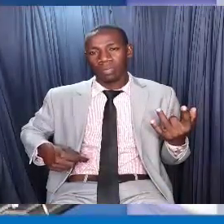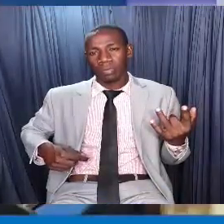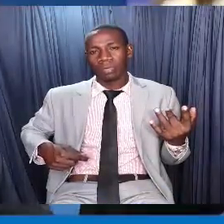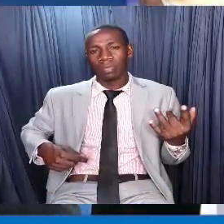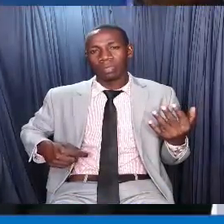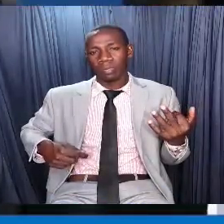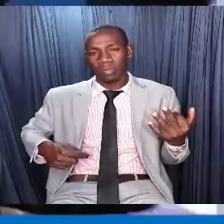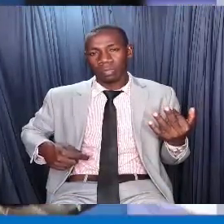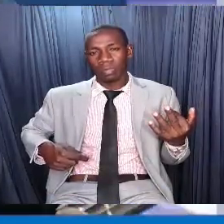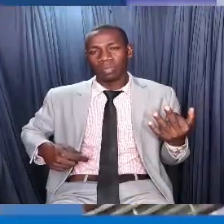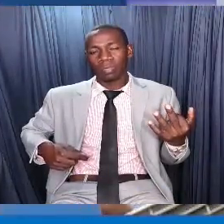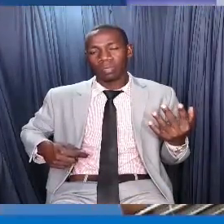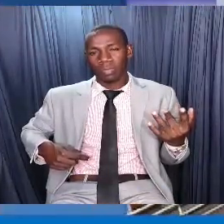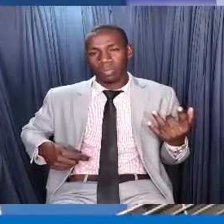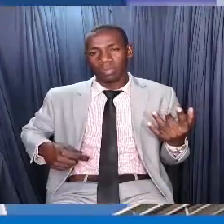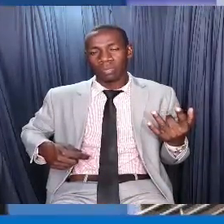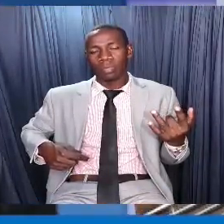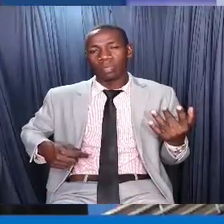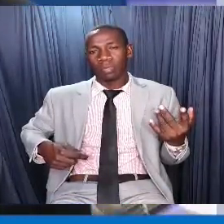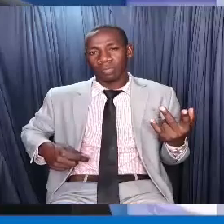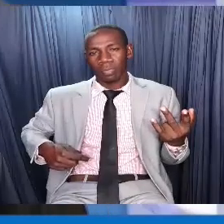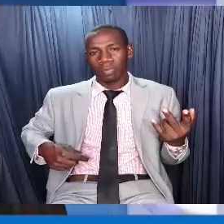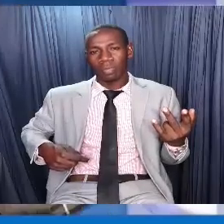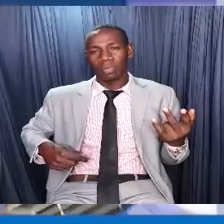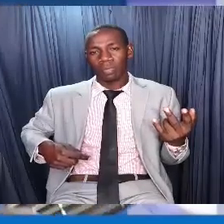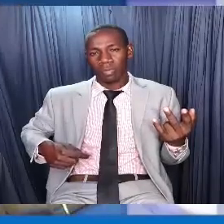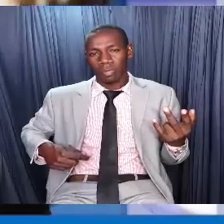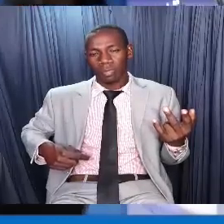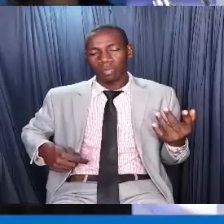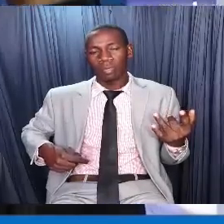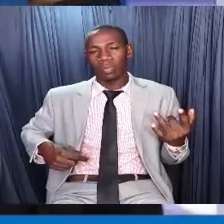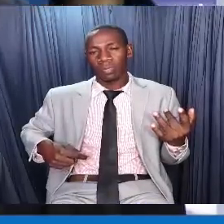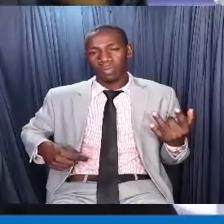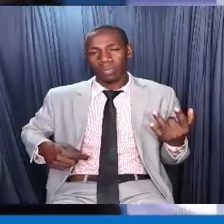hatuna budi kulitukuza jina lake hatuna budi kuliinua